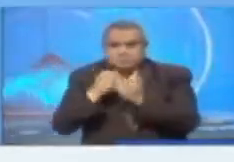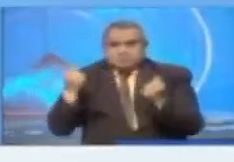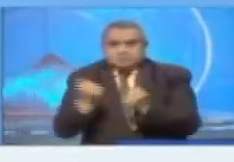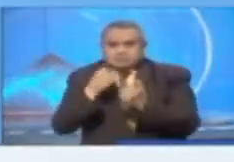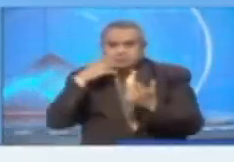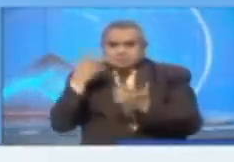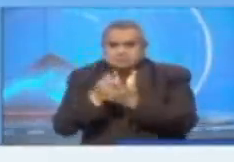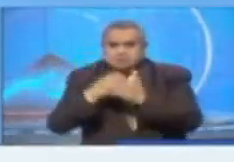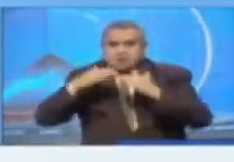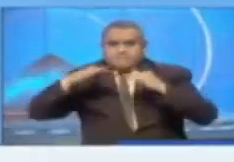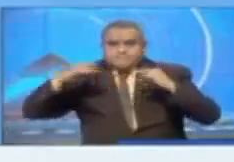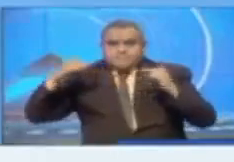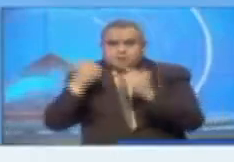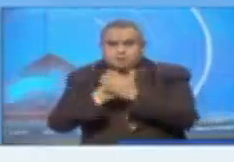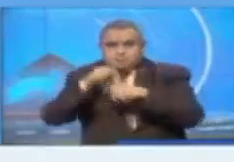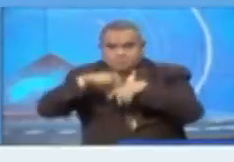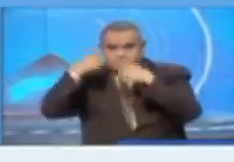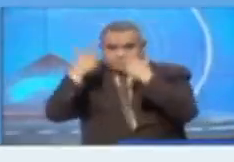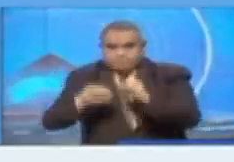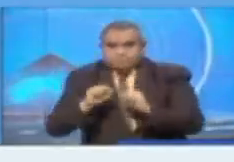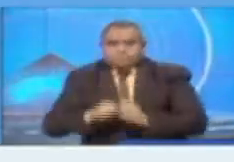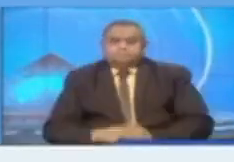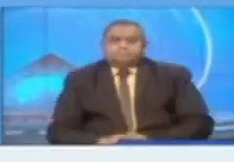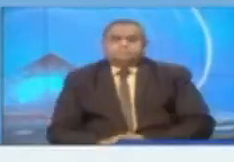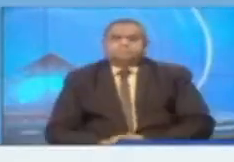رأس الشاطئ بمنطقة الإبرار،